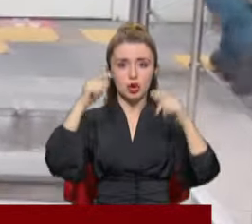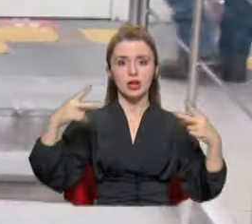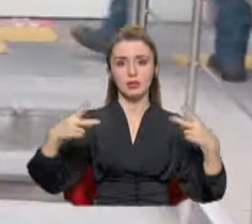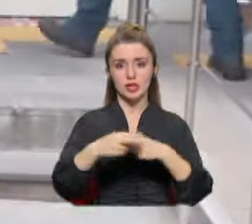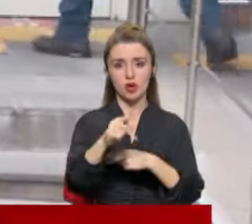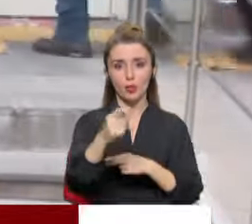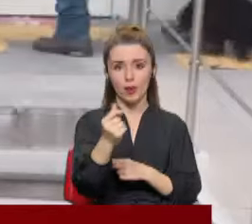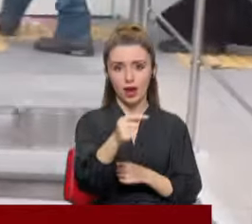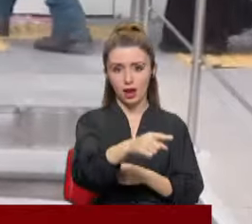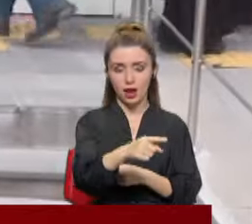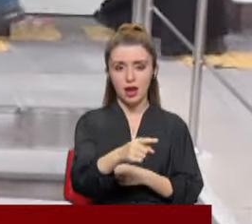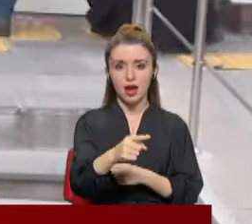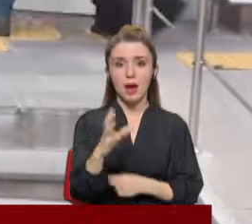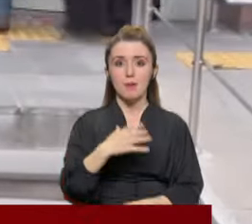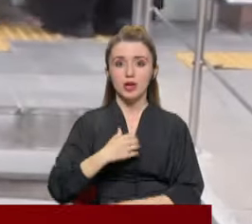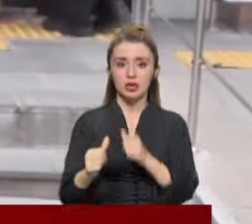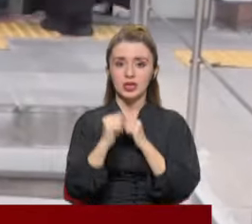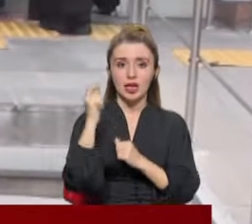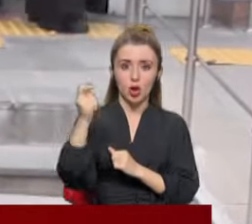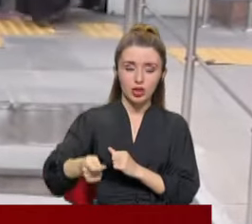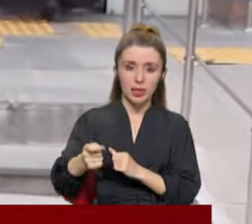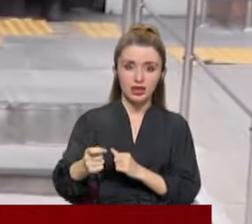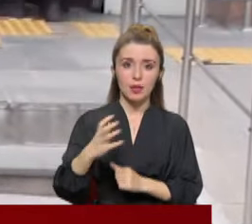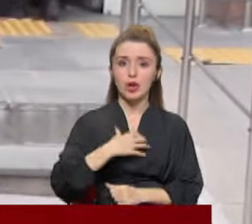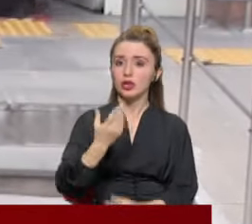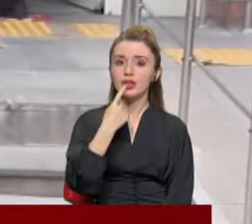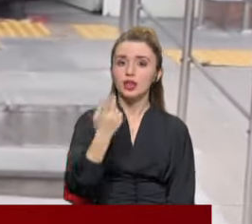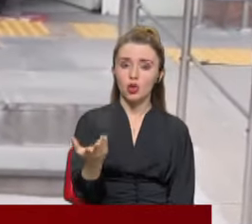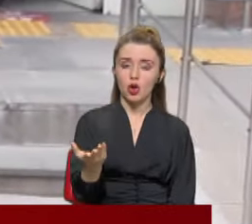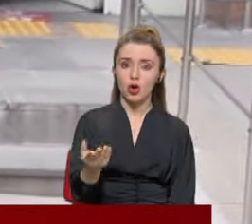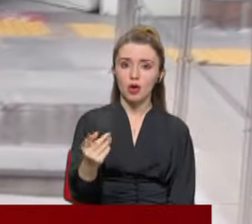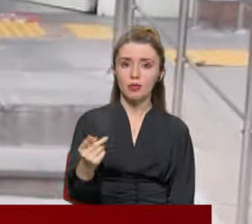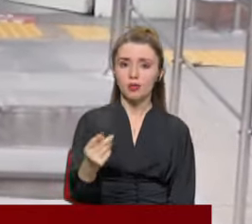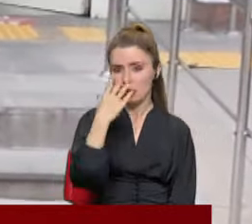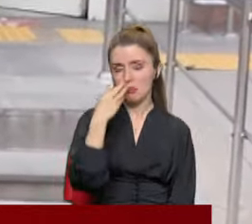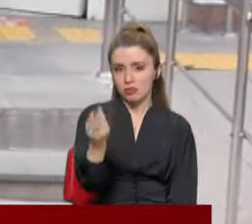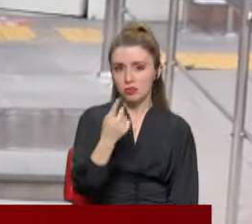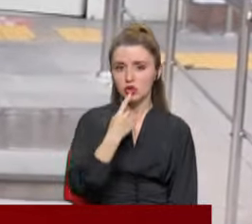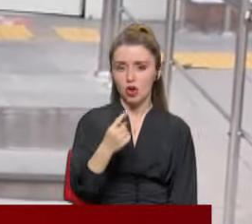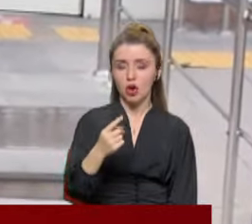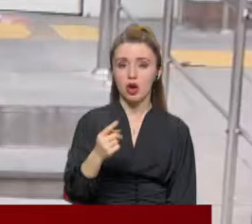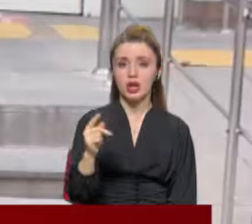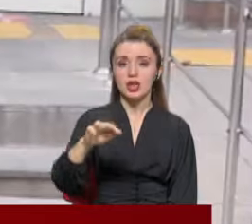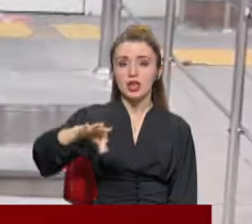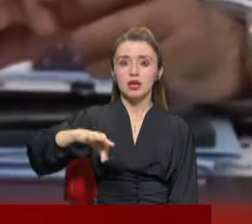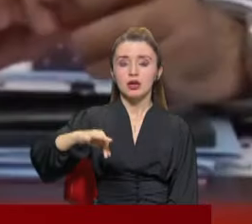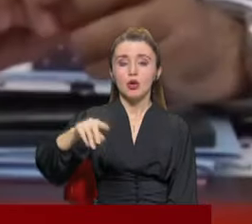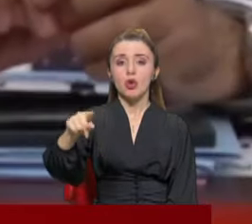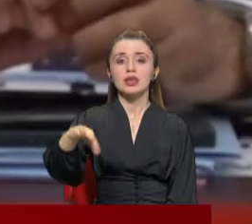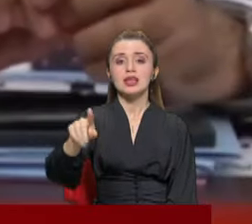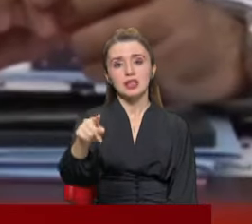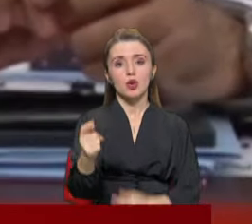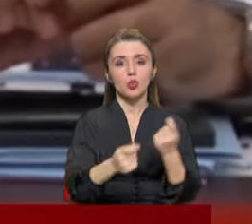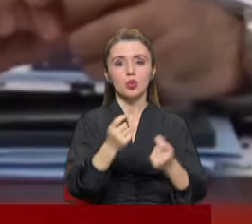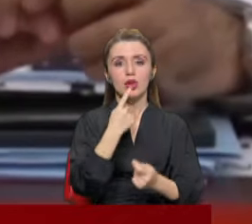kesilen bir para. Yani işverene geri vermesi. Yani işverene diyor ki ne? Al sana bir ödül. Yani işçini alamıyor, al sen kullan. Pasif